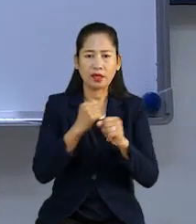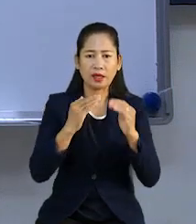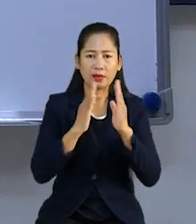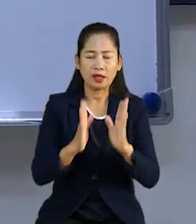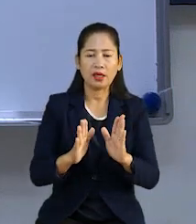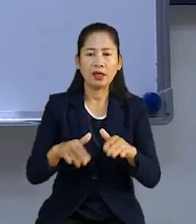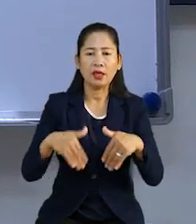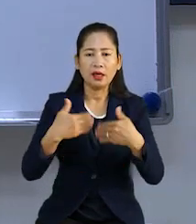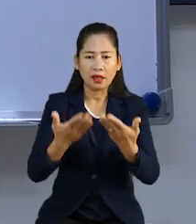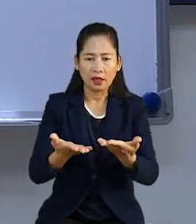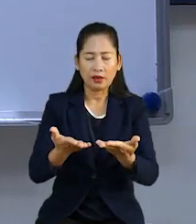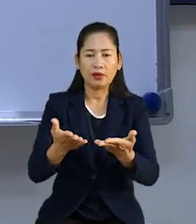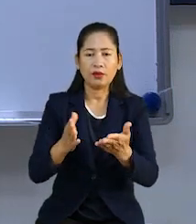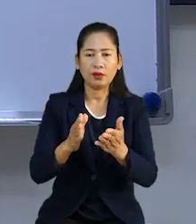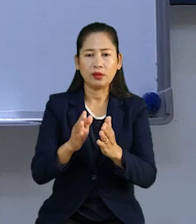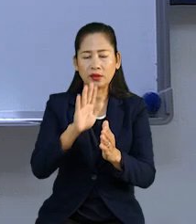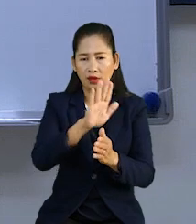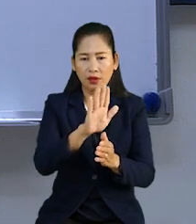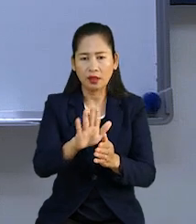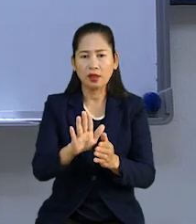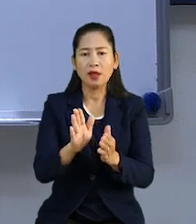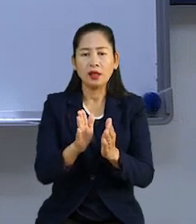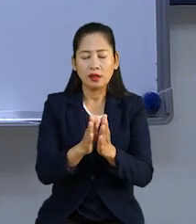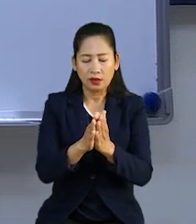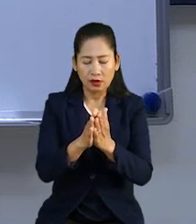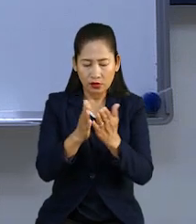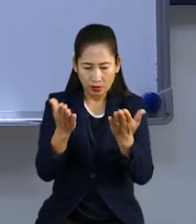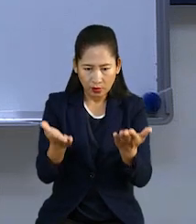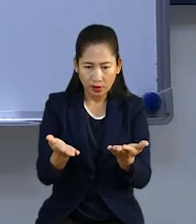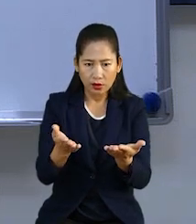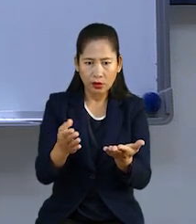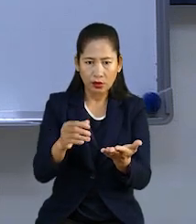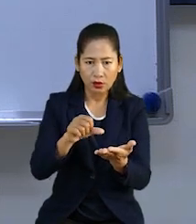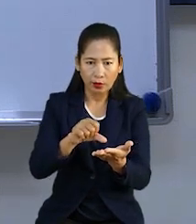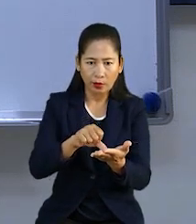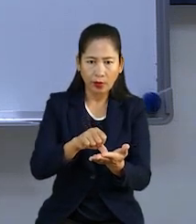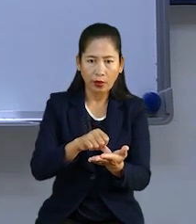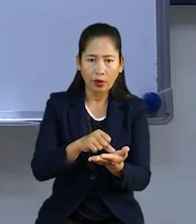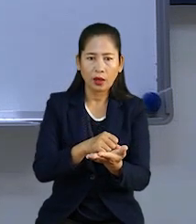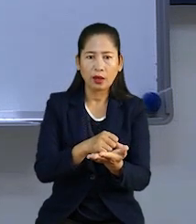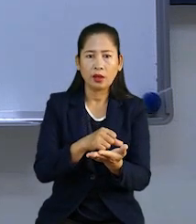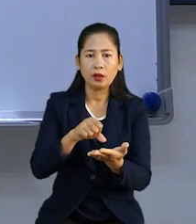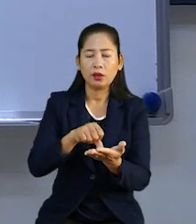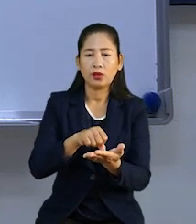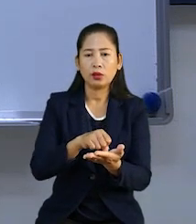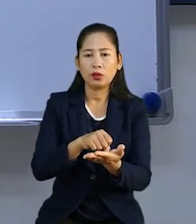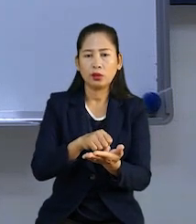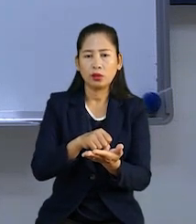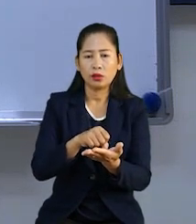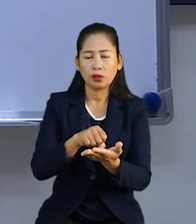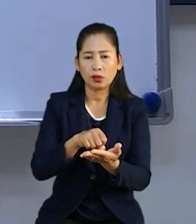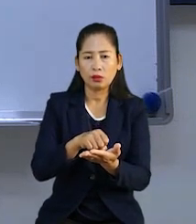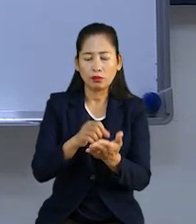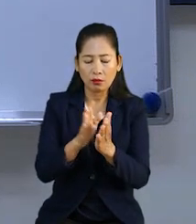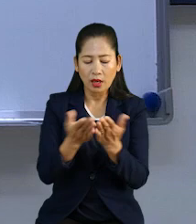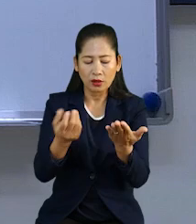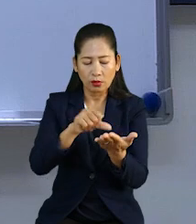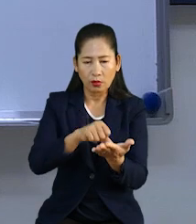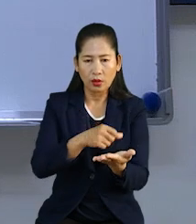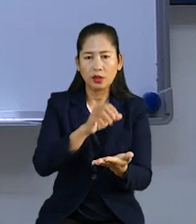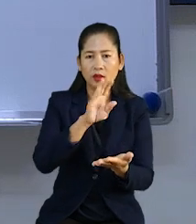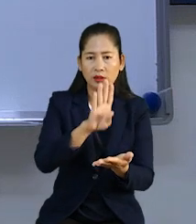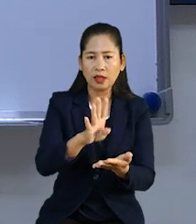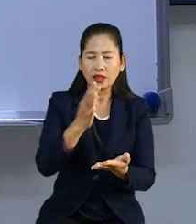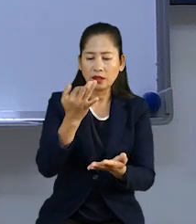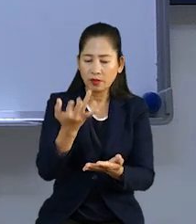tết chung con tiếng ọc nế. Xong con tiếng ọc nế lược, siêu phư phùm rồi bỏ dương láng. Hai xong bao tờ tùm bó